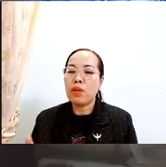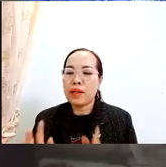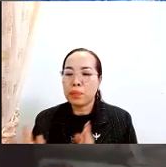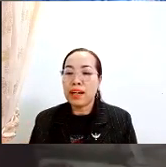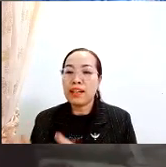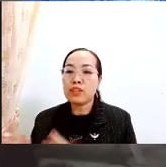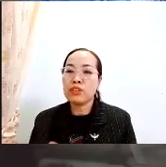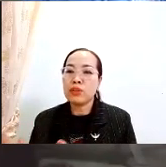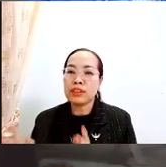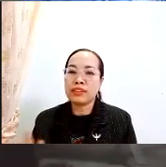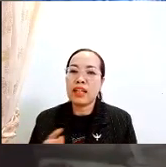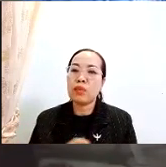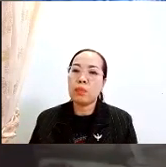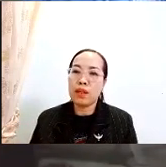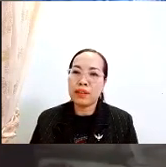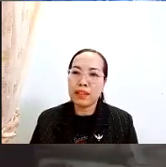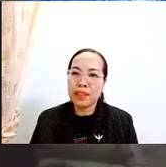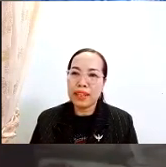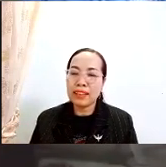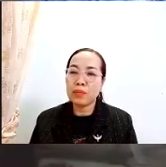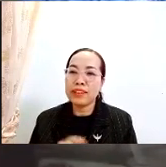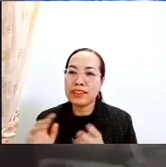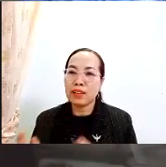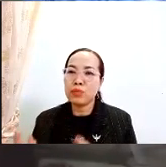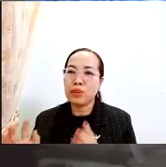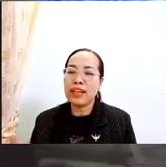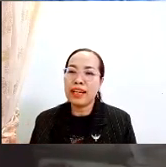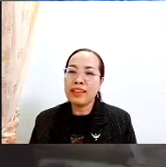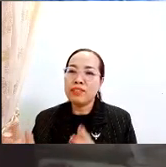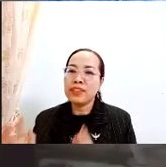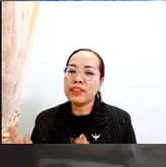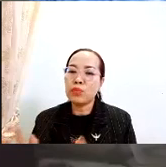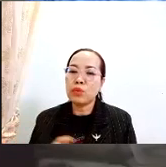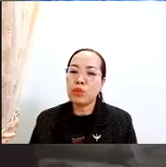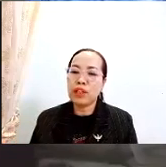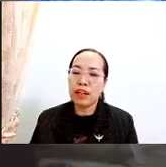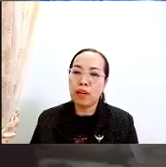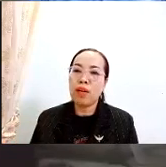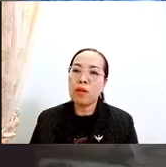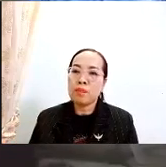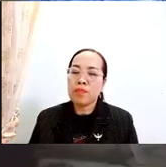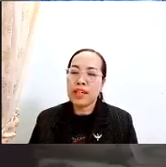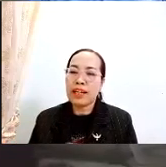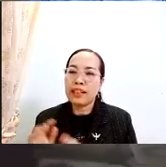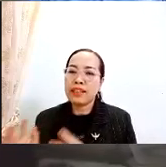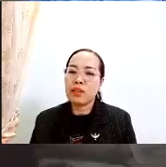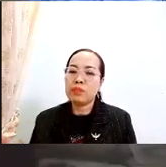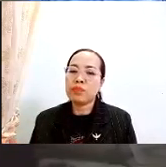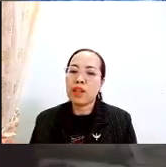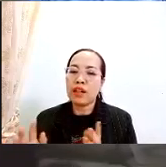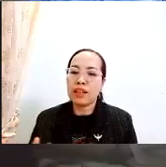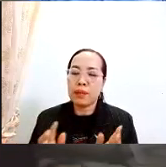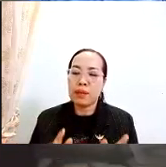là bong pra pra hai cô châu sắc xa không một quan và đá thôi nên nhom vô tha viết chia chùm nuôi môi đài là ó chàng đài nên